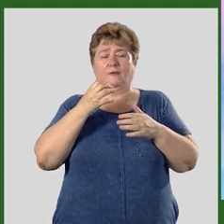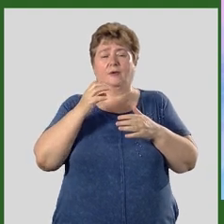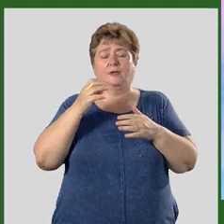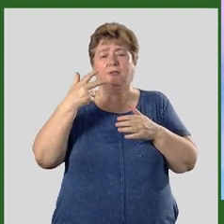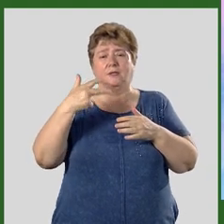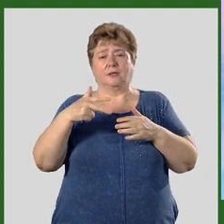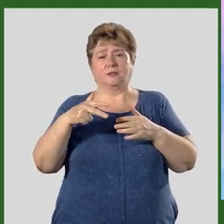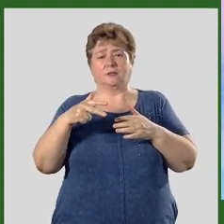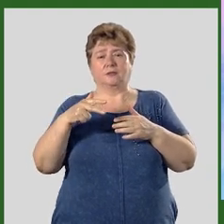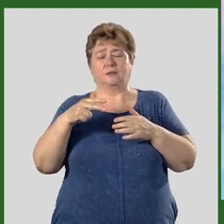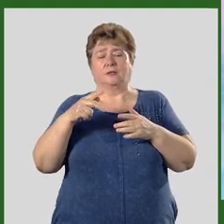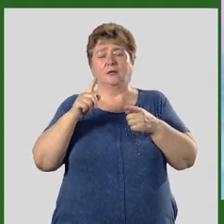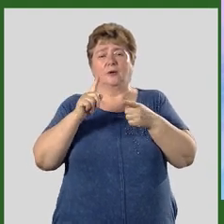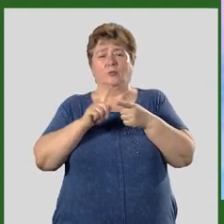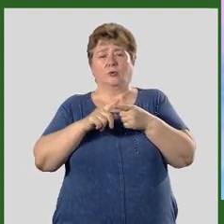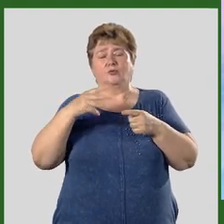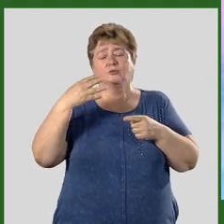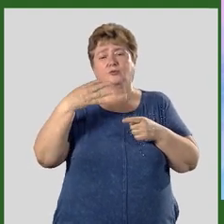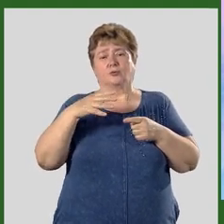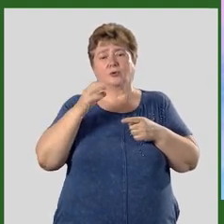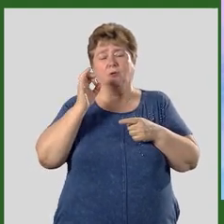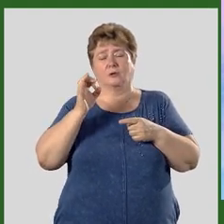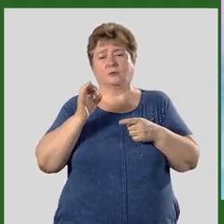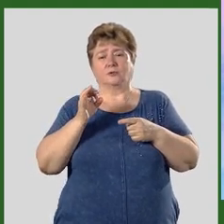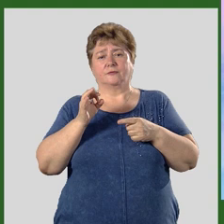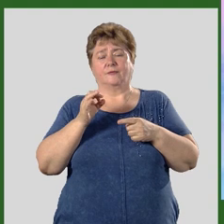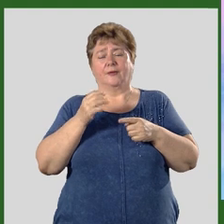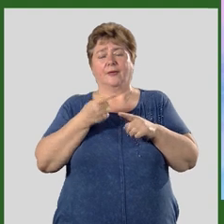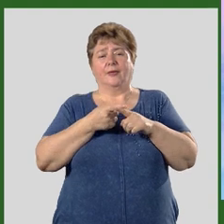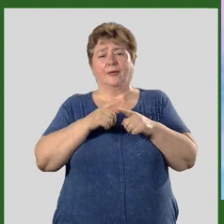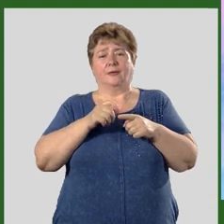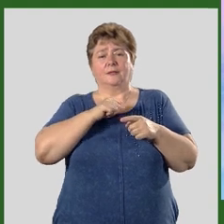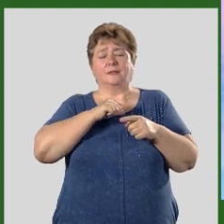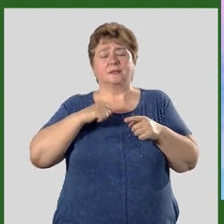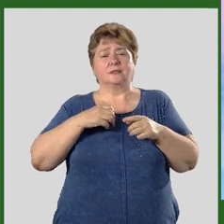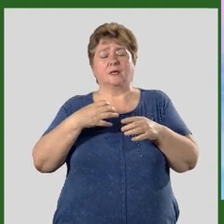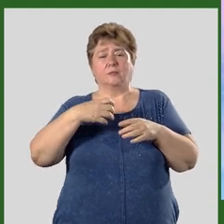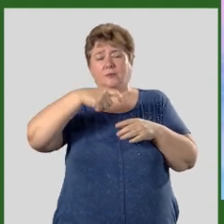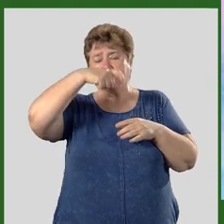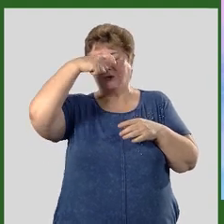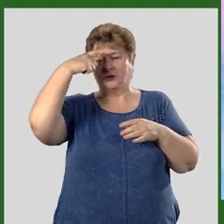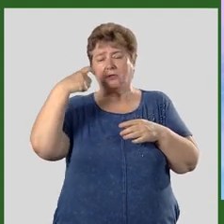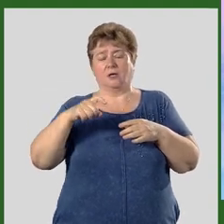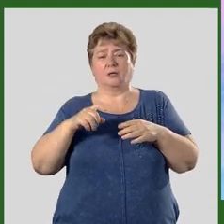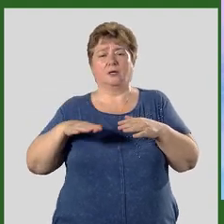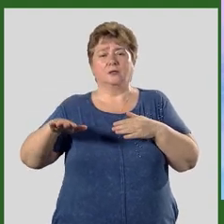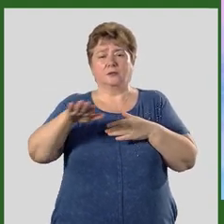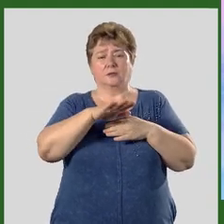плюс 30, плюс 40 градусов. Это самые жаркие территории